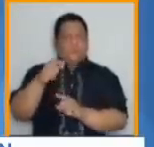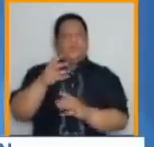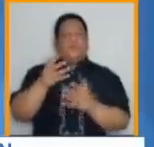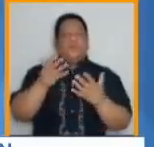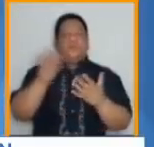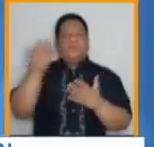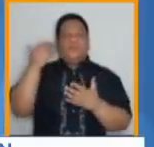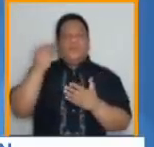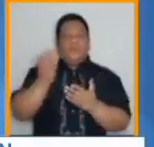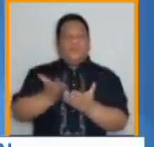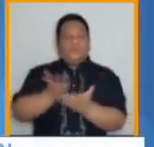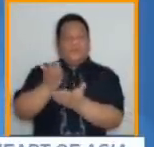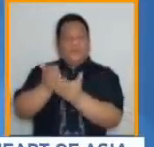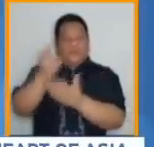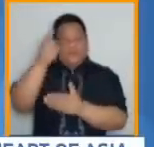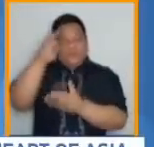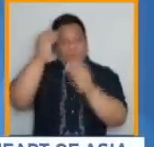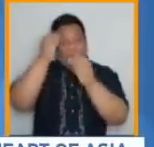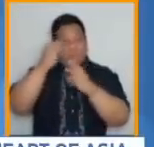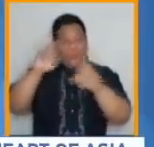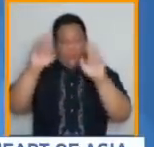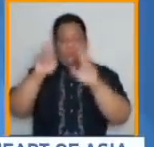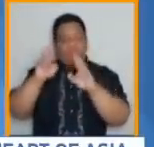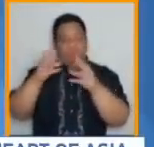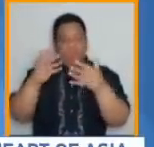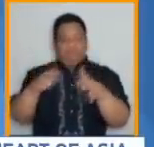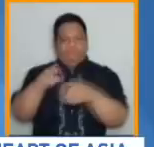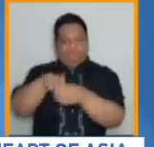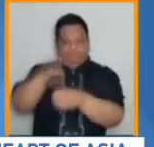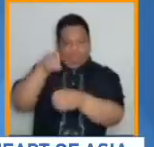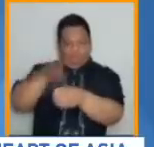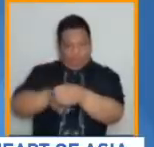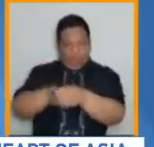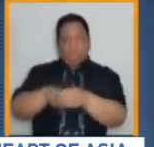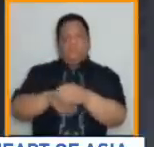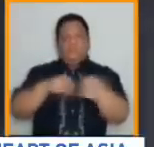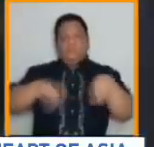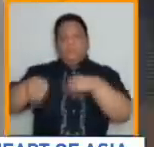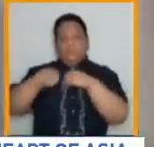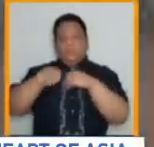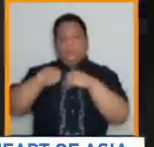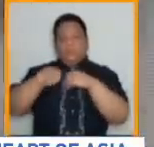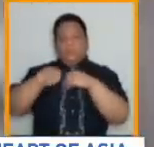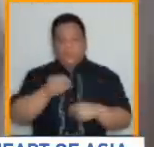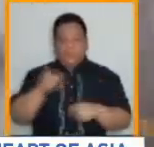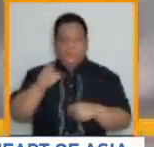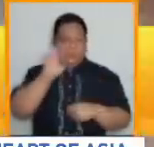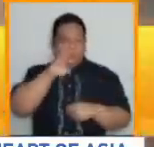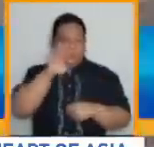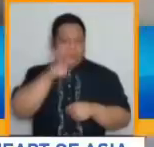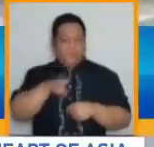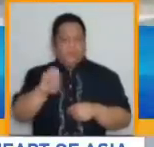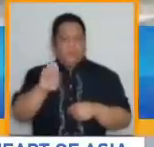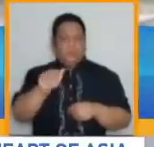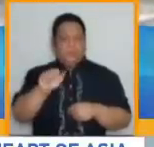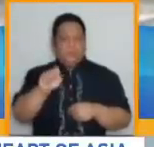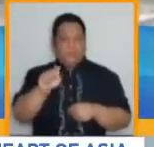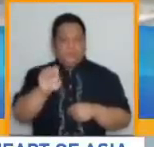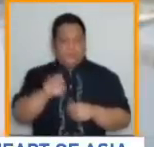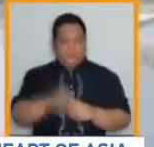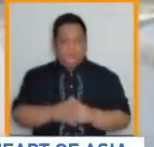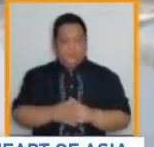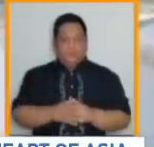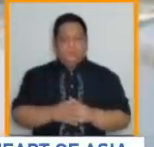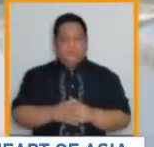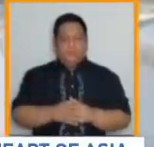ang kapatid na si Davao City Vice Mayor Sebastian Baste Duterte ang hahalili sa kanya. No comment. No comment si Davao